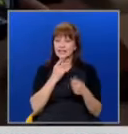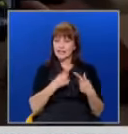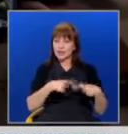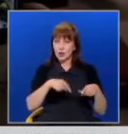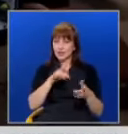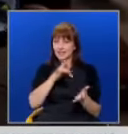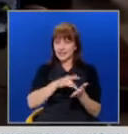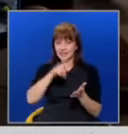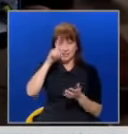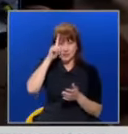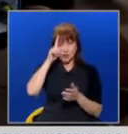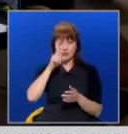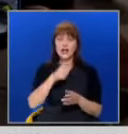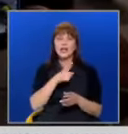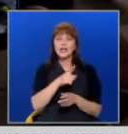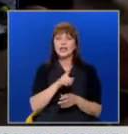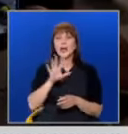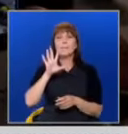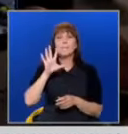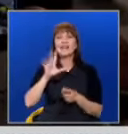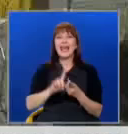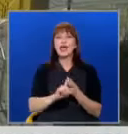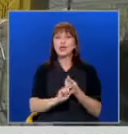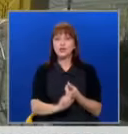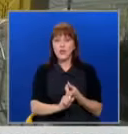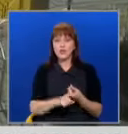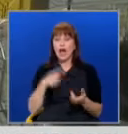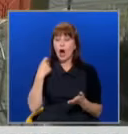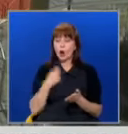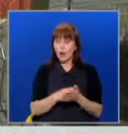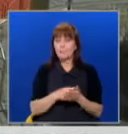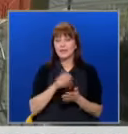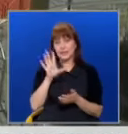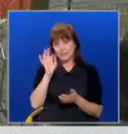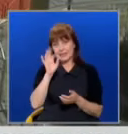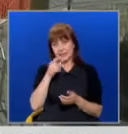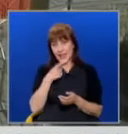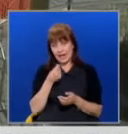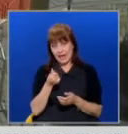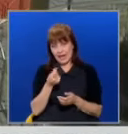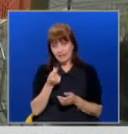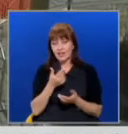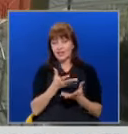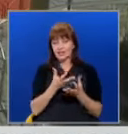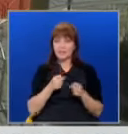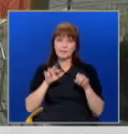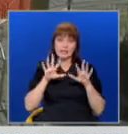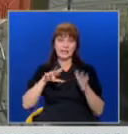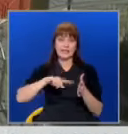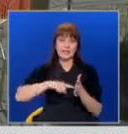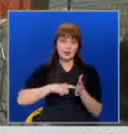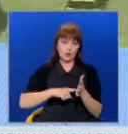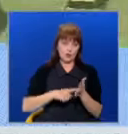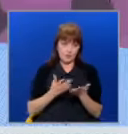се добавя и възловото кръстовище на 5-те кюшета. Глобата за преминаване на червено е 50 лева и отнемане на 10 контролни